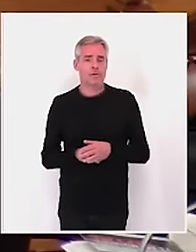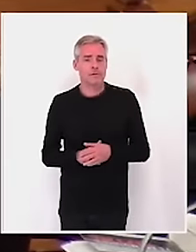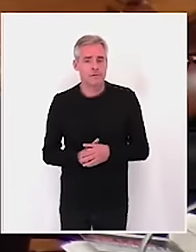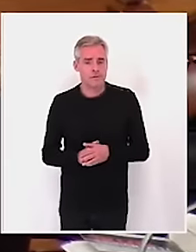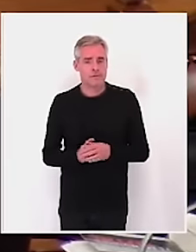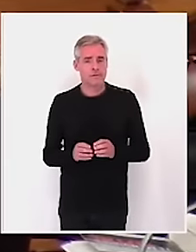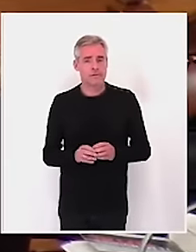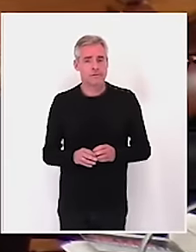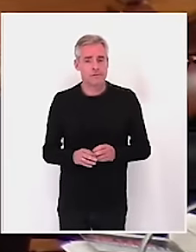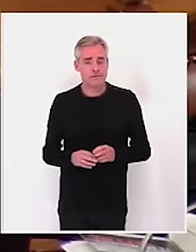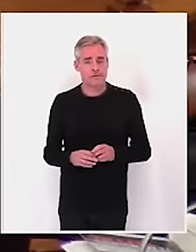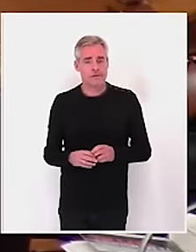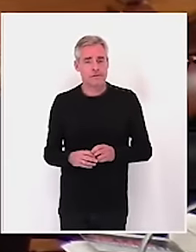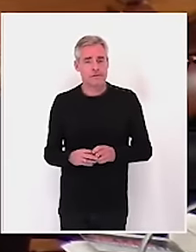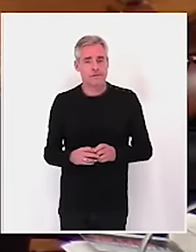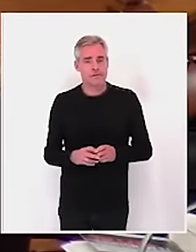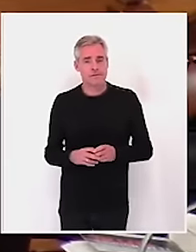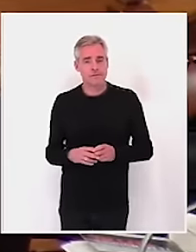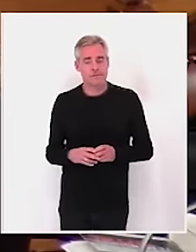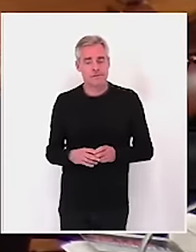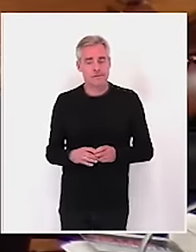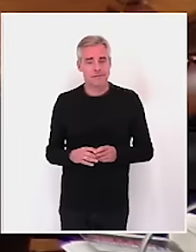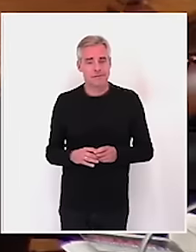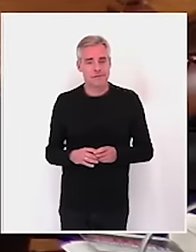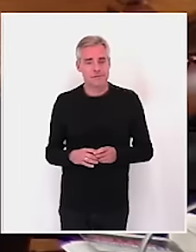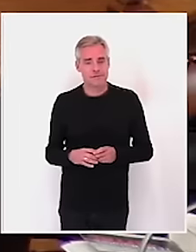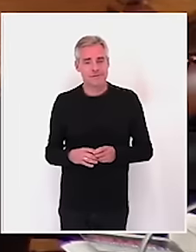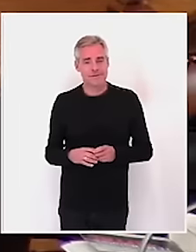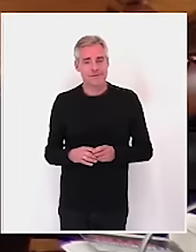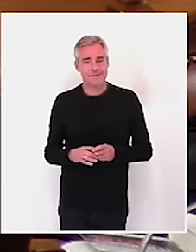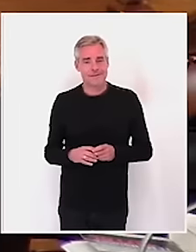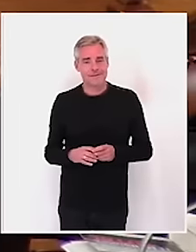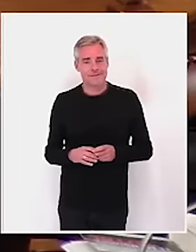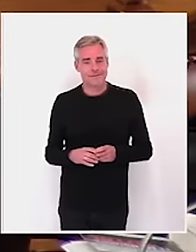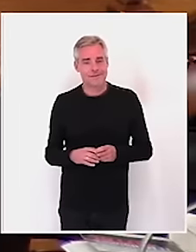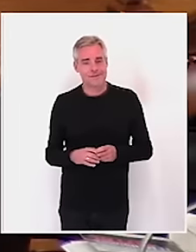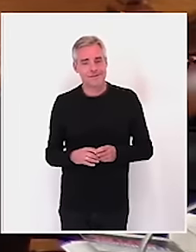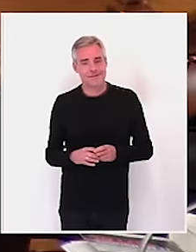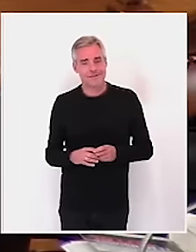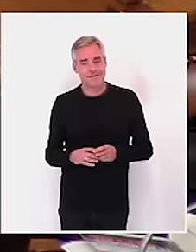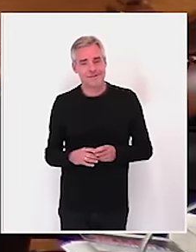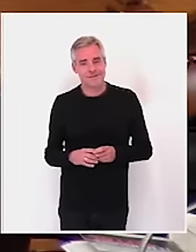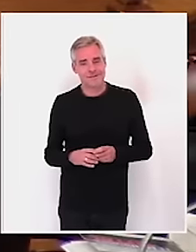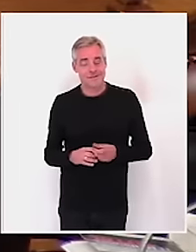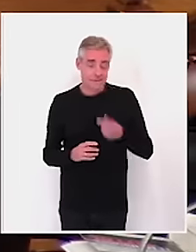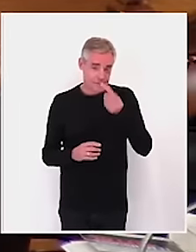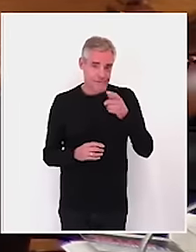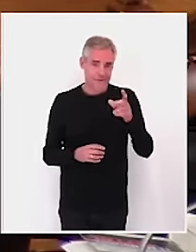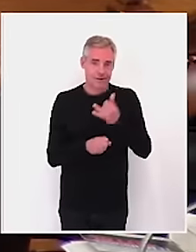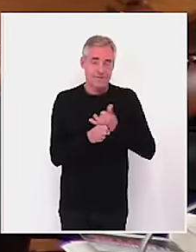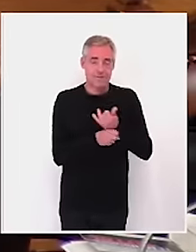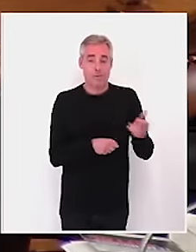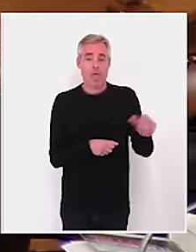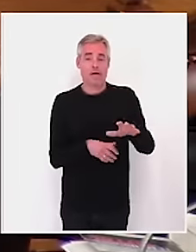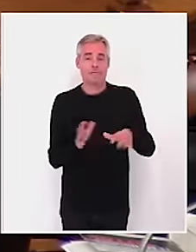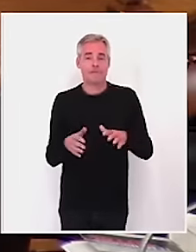c'est pas terrible. Hein. C'est la tasse de café, à mon avis, qui a dû appuyer. Ah, oui, bon. Parce que j'ai renversé du café sur la. Bon, allez-y, allez-y.